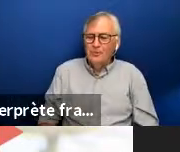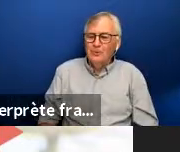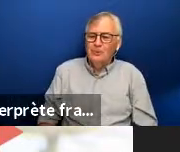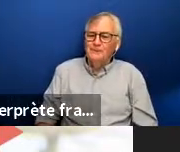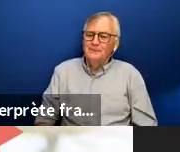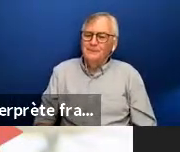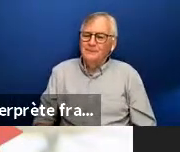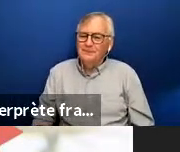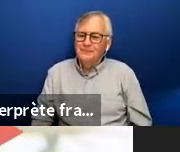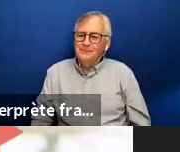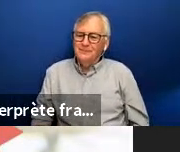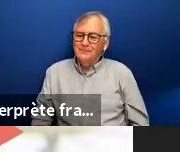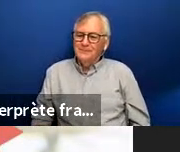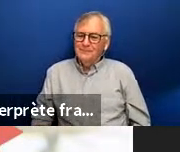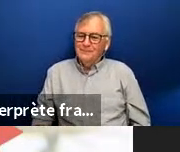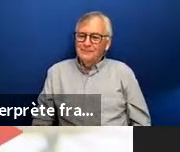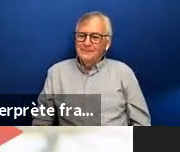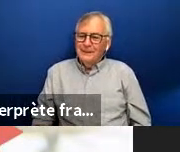Bien sûr.